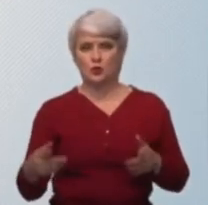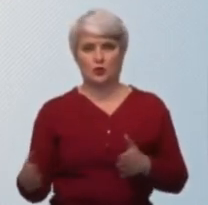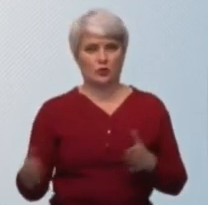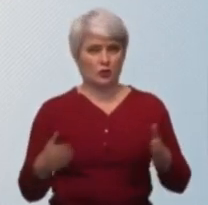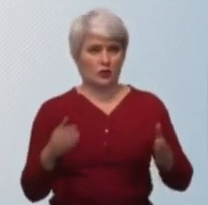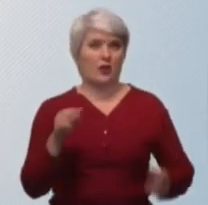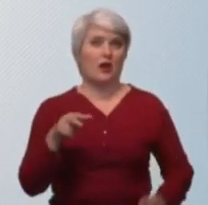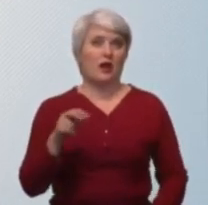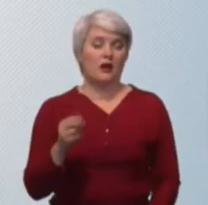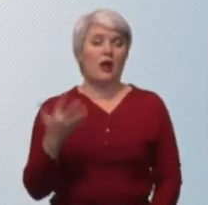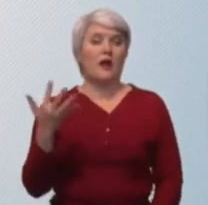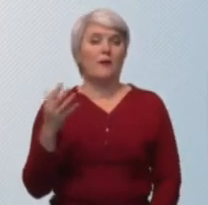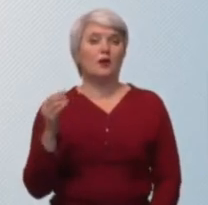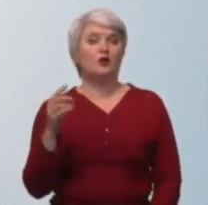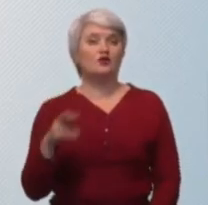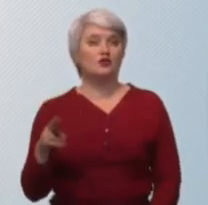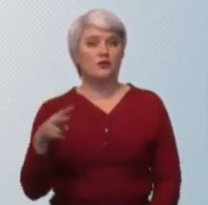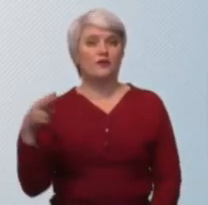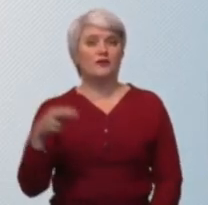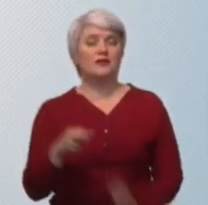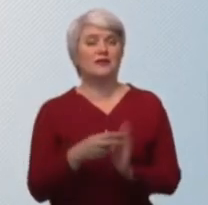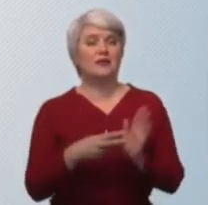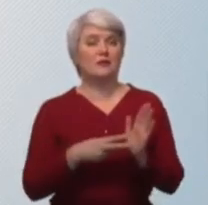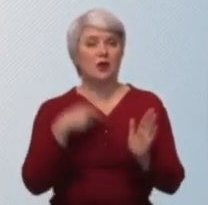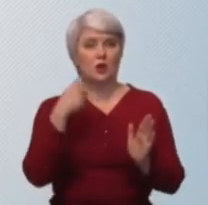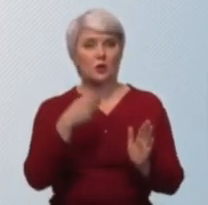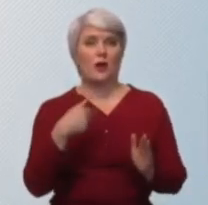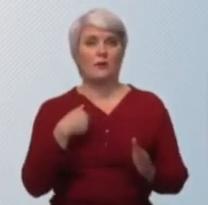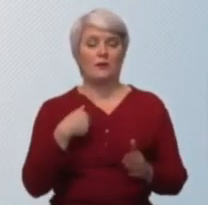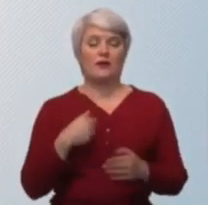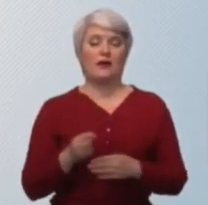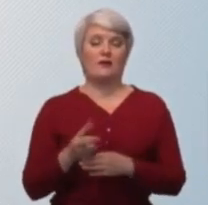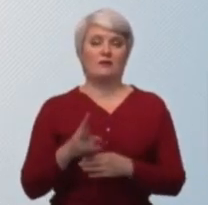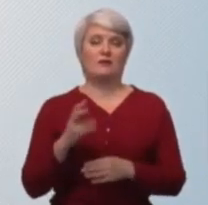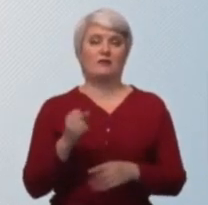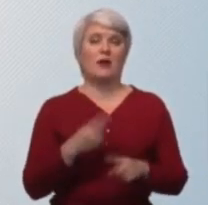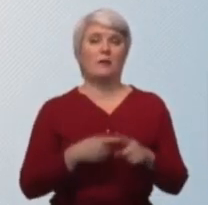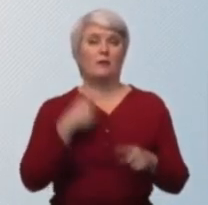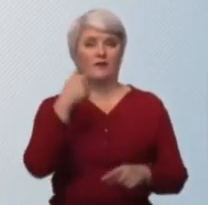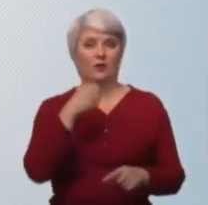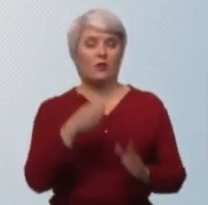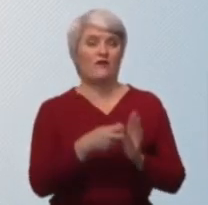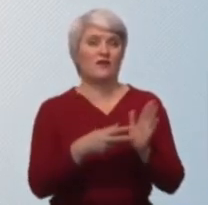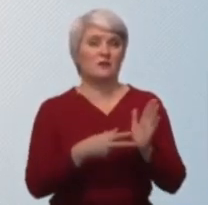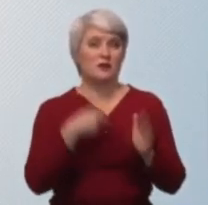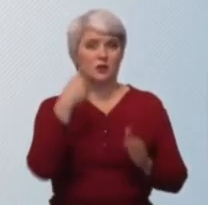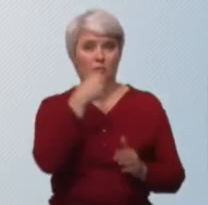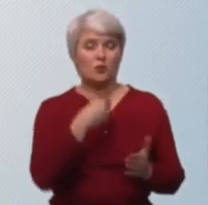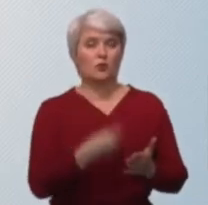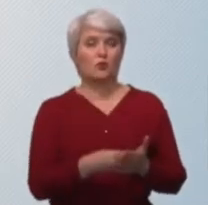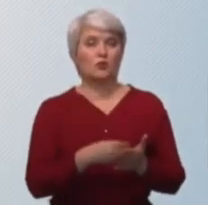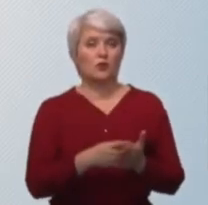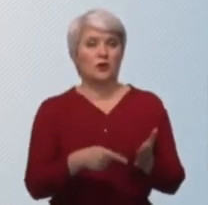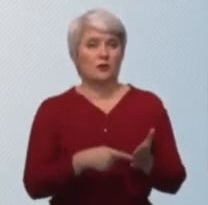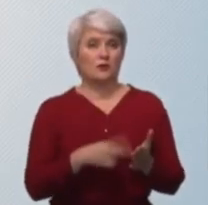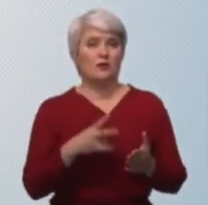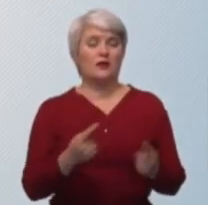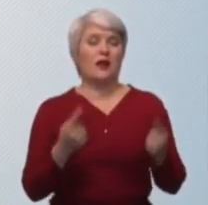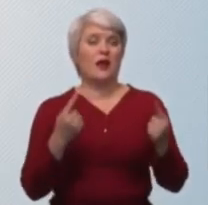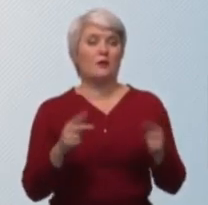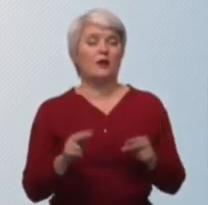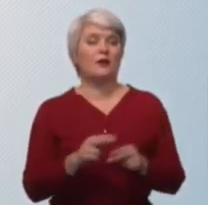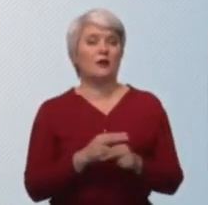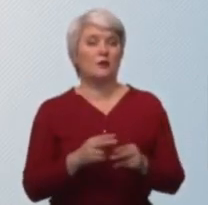але 5 жовтня 2017 року мене імпічнули на півроку. І в 2018 році в бюджет міста на капітальний ремонт